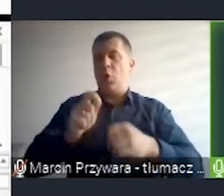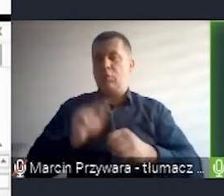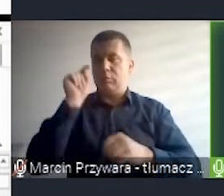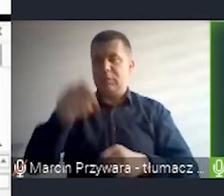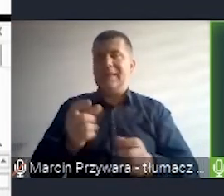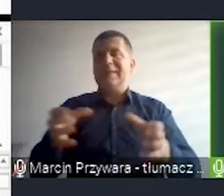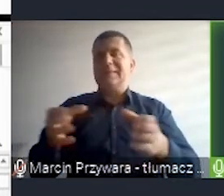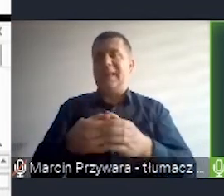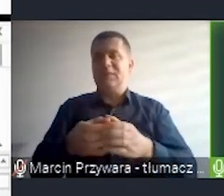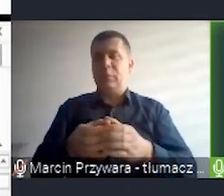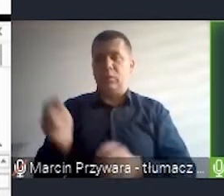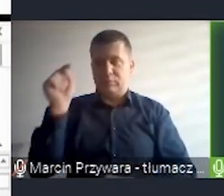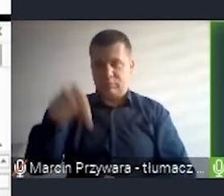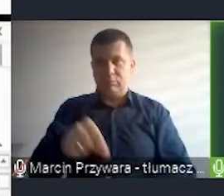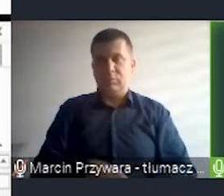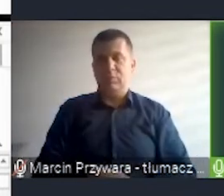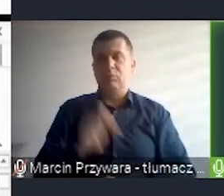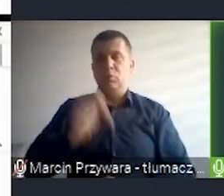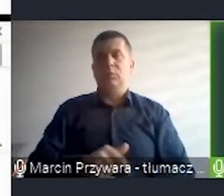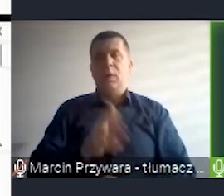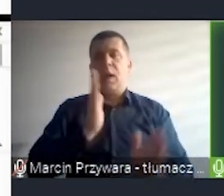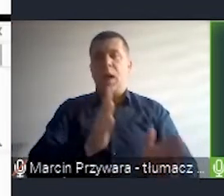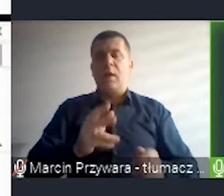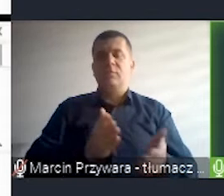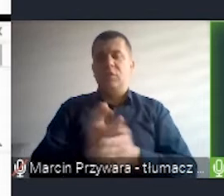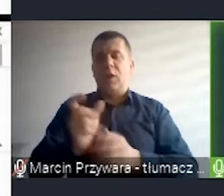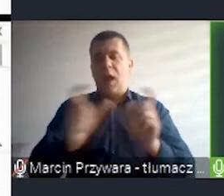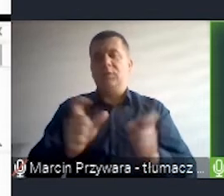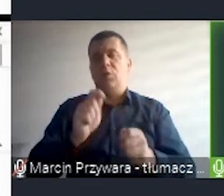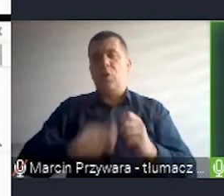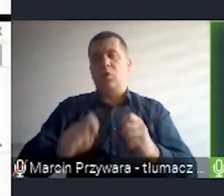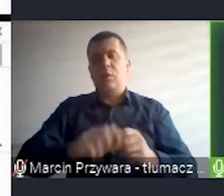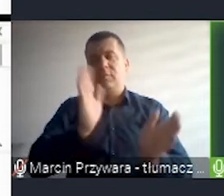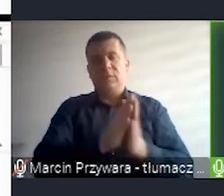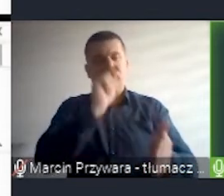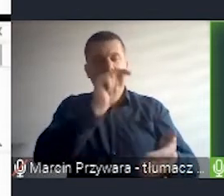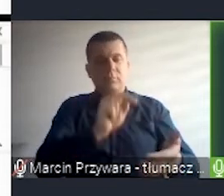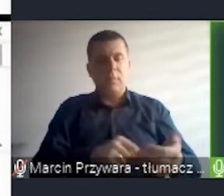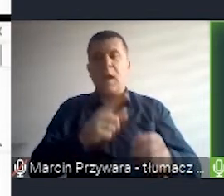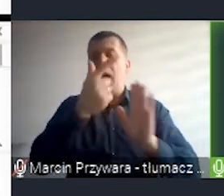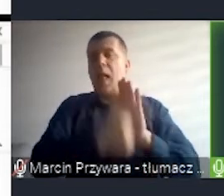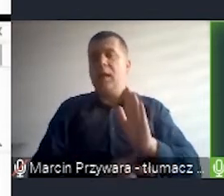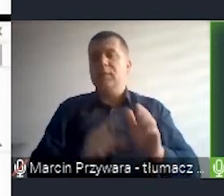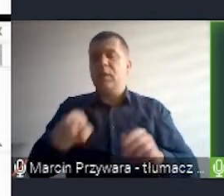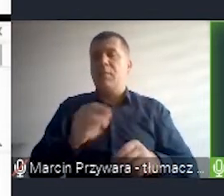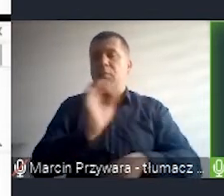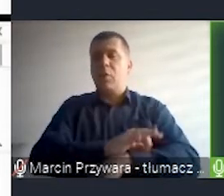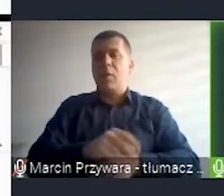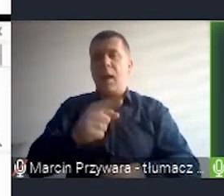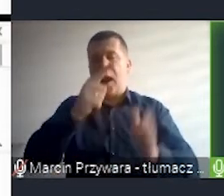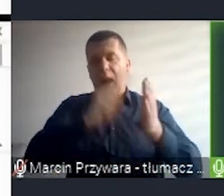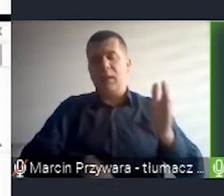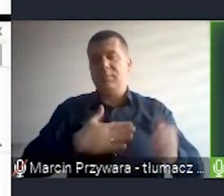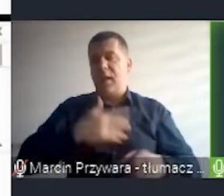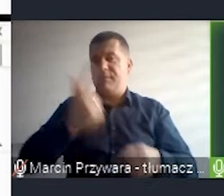zasadzie zespół kontrolujący i musi przejść w trakcie kontroli przez wszystkie zagadnienia, które dotyczą danego projektu. Ta lista ma